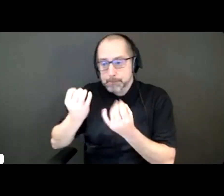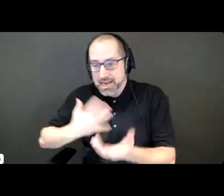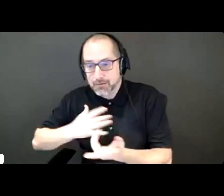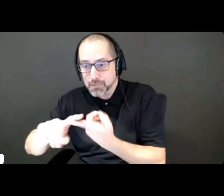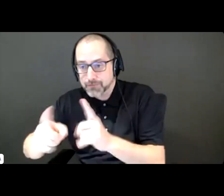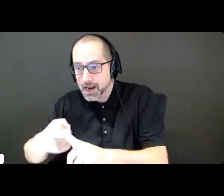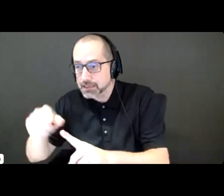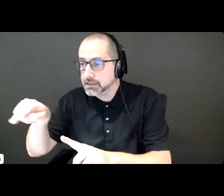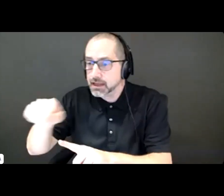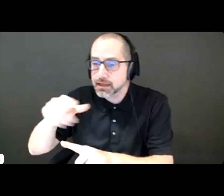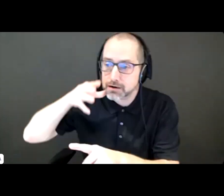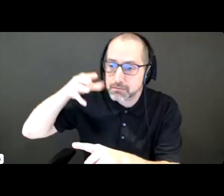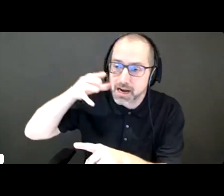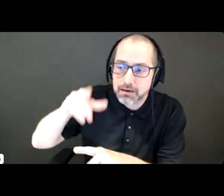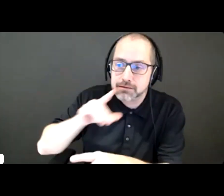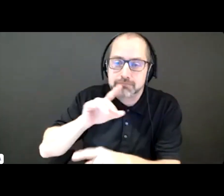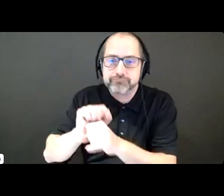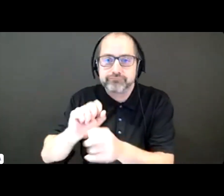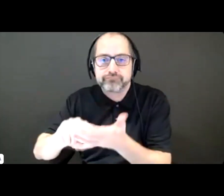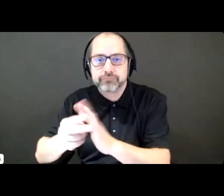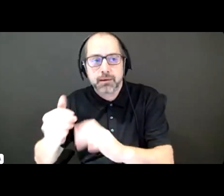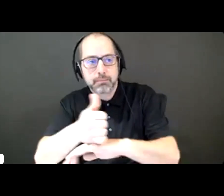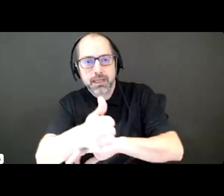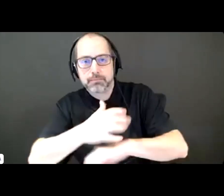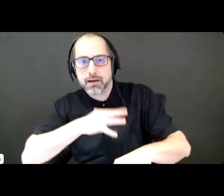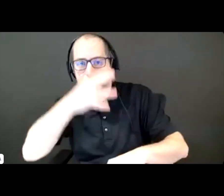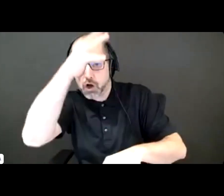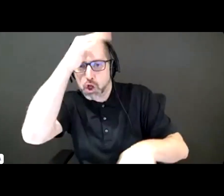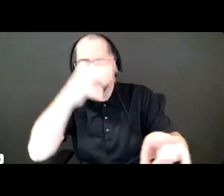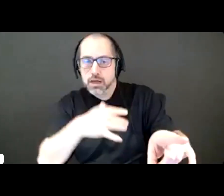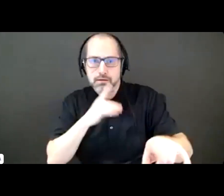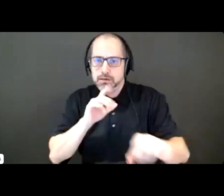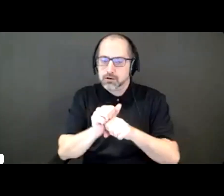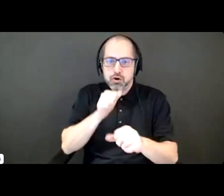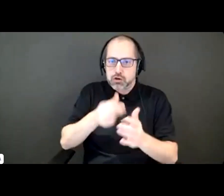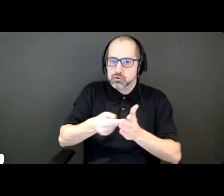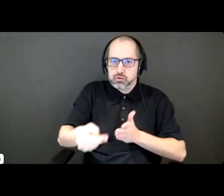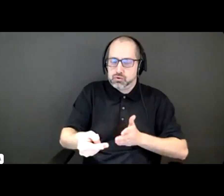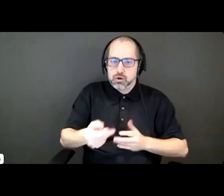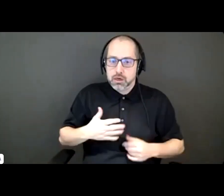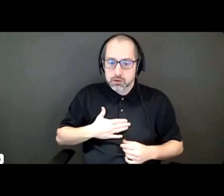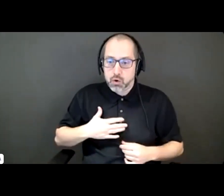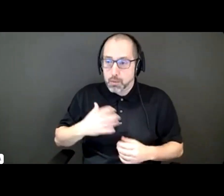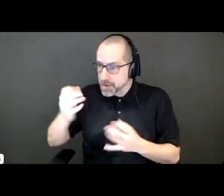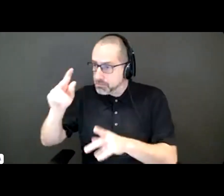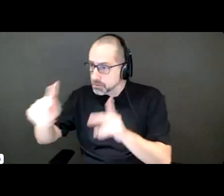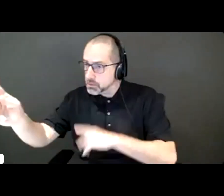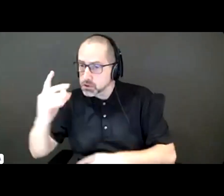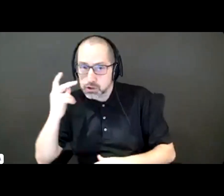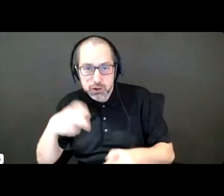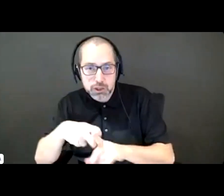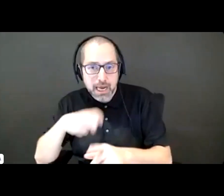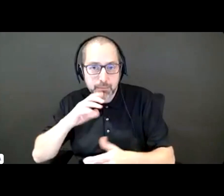fait en sorte que beaucoup de mes amis pensaient que j'étais chez mon père alors ces gens qui